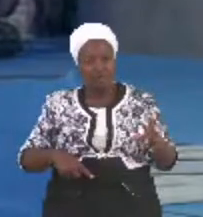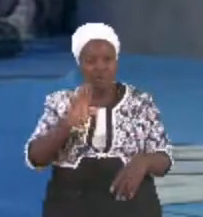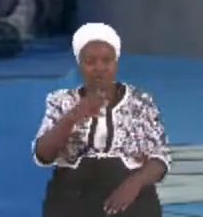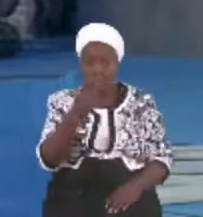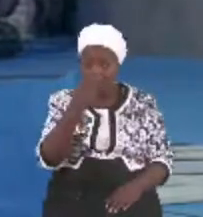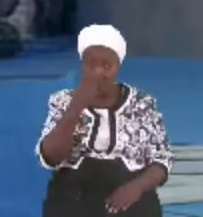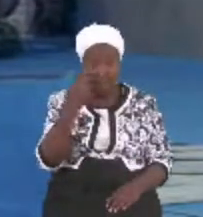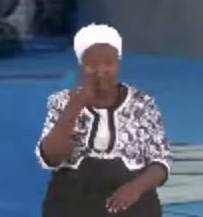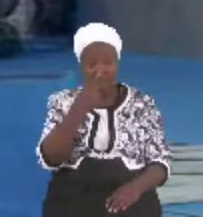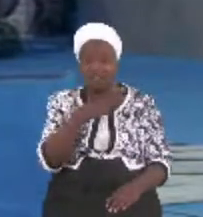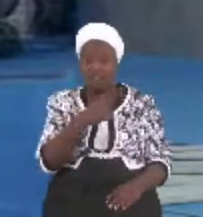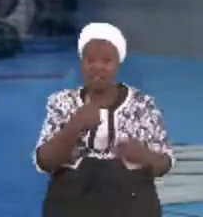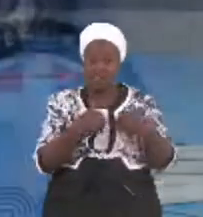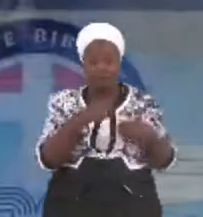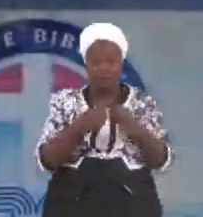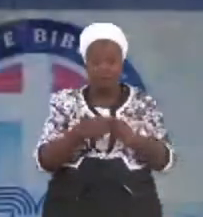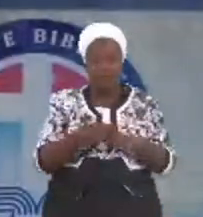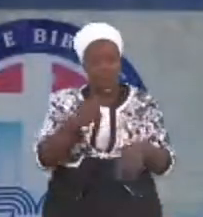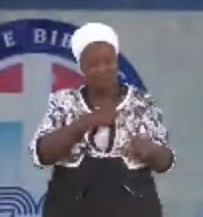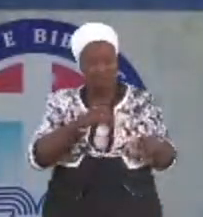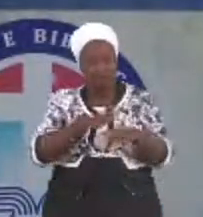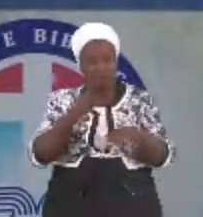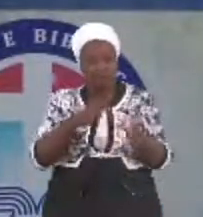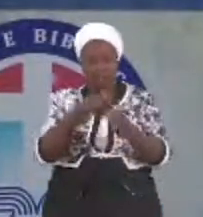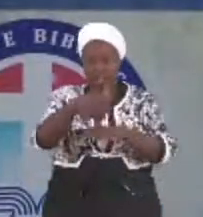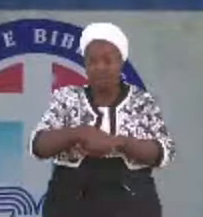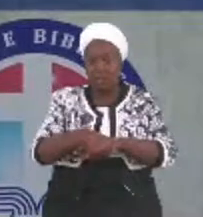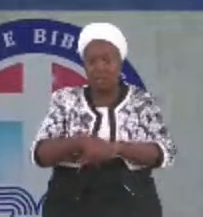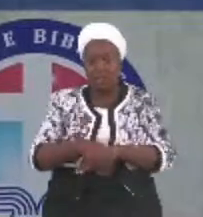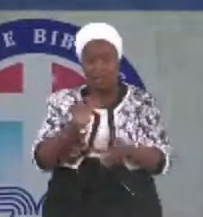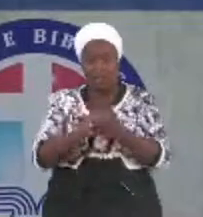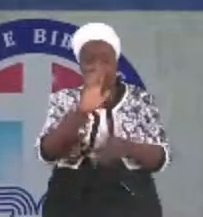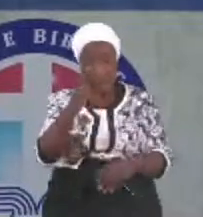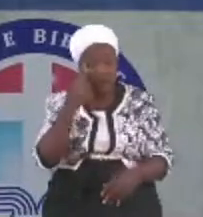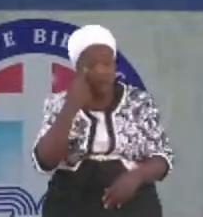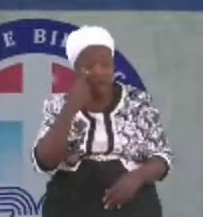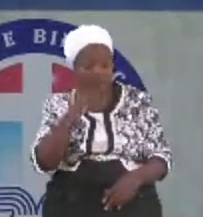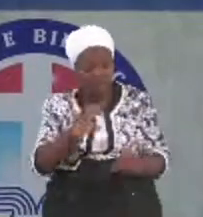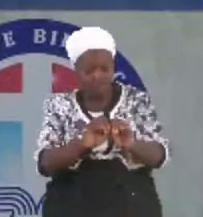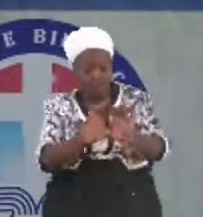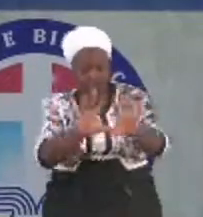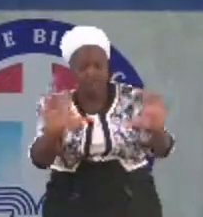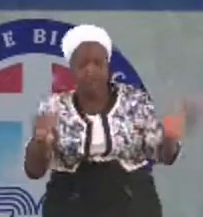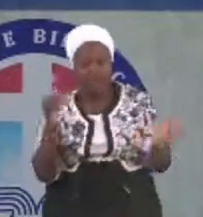Tes yeux sont affaiblis, Dieu t'appelle ce soir. Il dit, viens. Ta vue va être